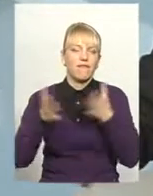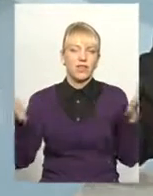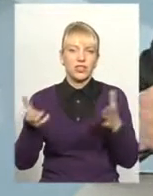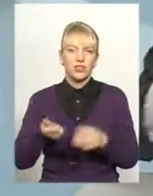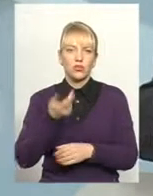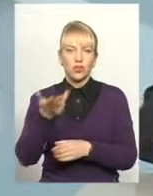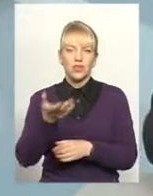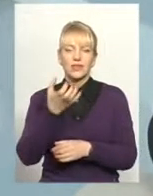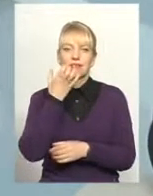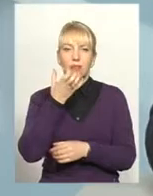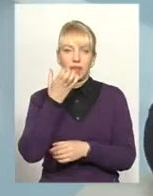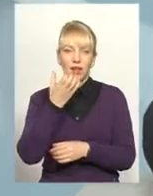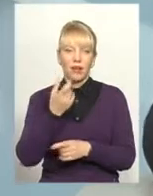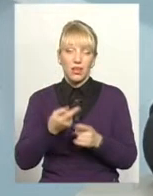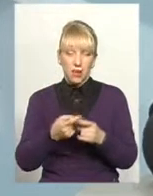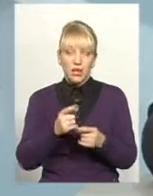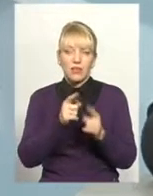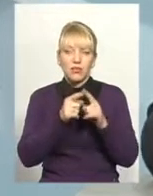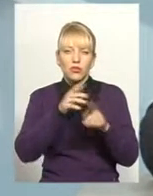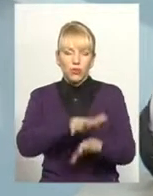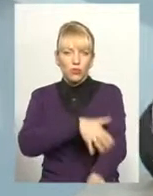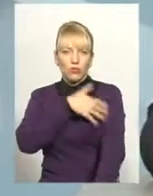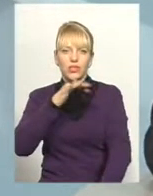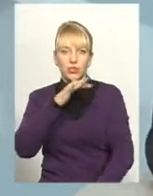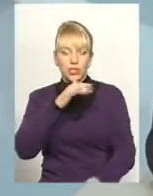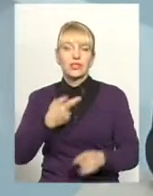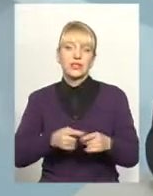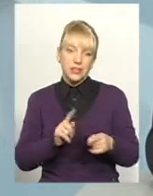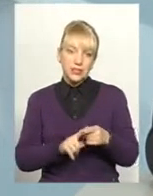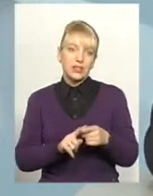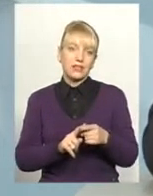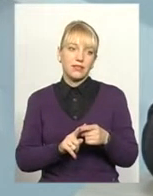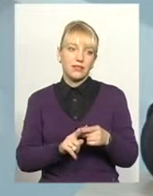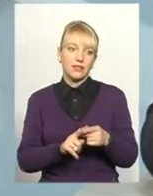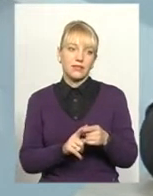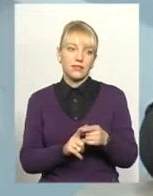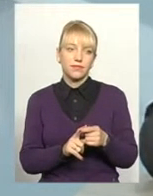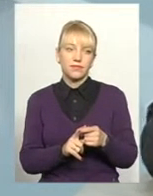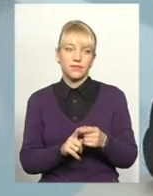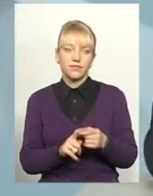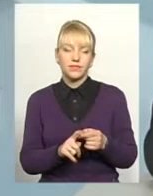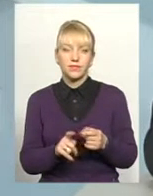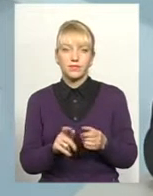час. От. Тому, скажімо, такі технології є, кавітаційні